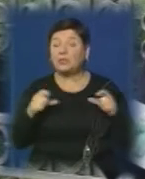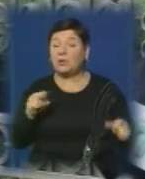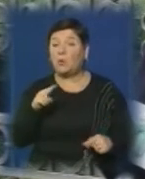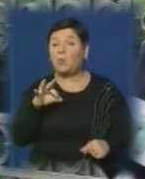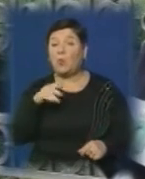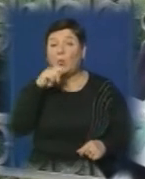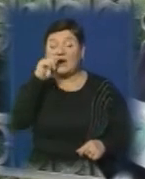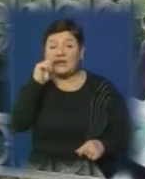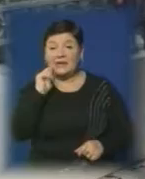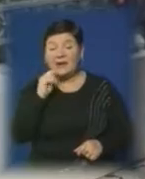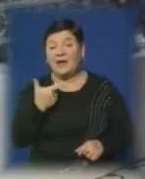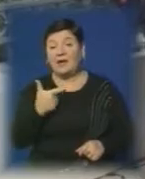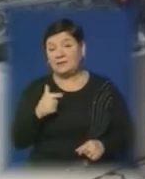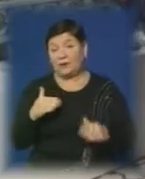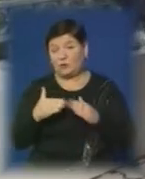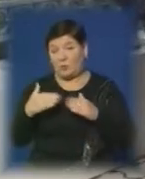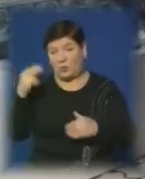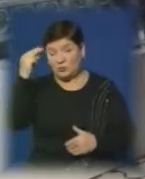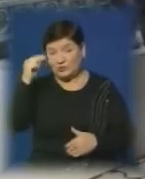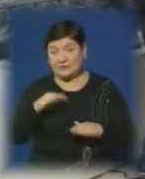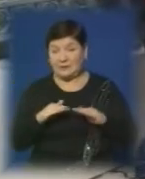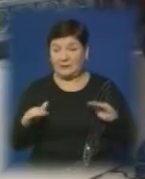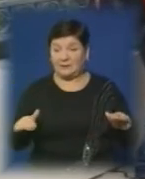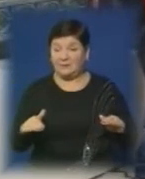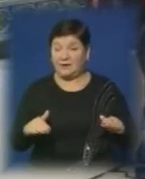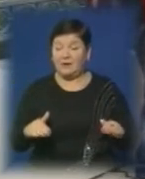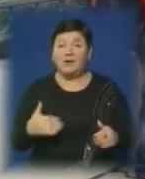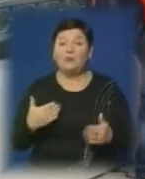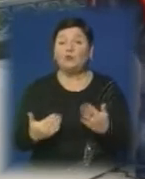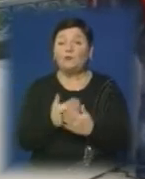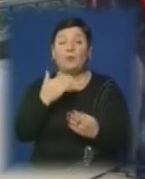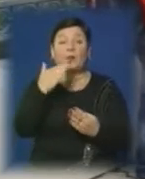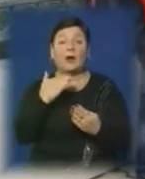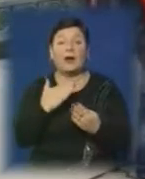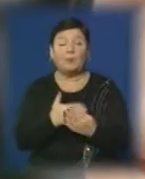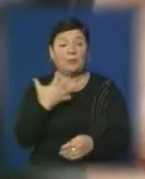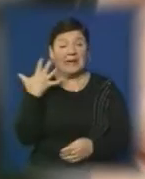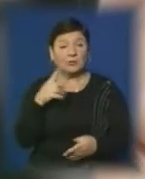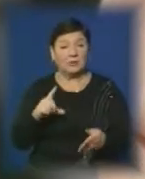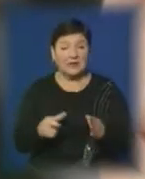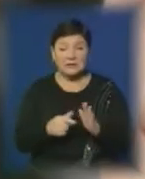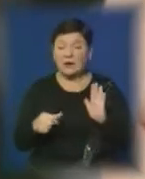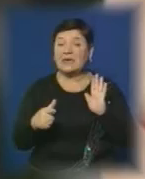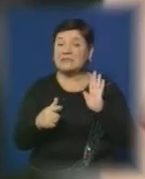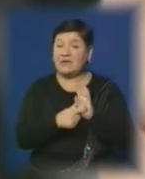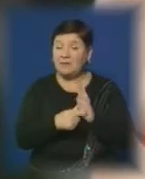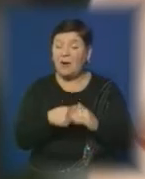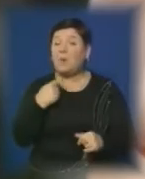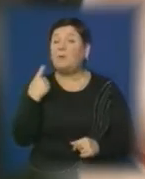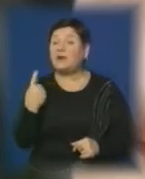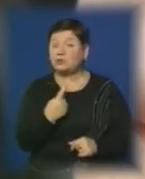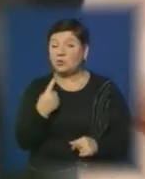де дистанційна освіта. 11-річний Андрійко зараз опановує програму 5 класу, а 7-річний Арсеній –